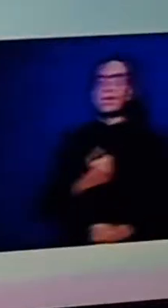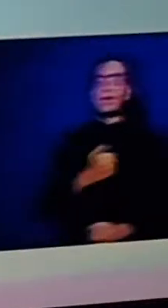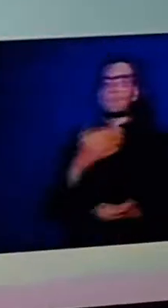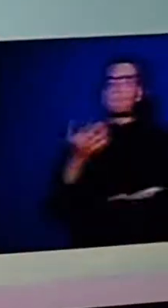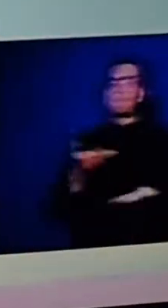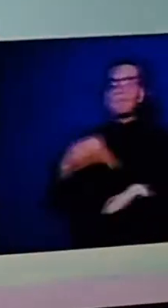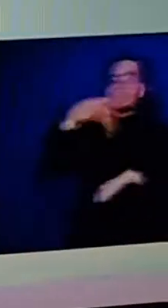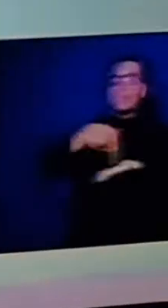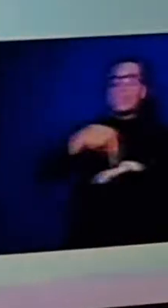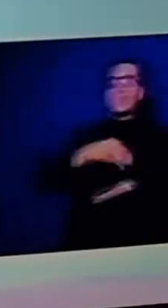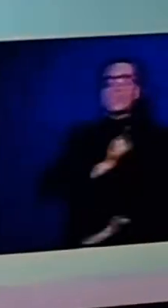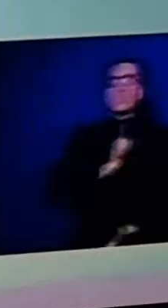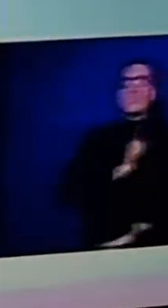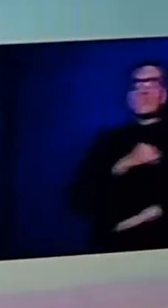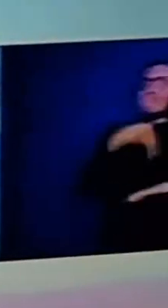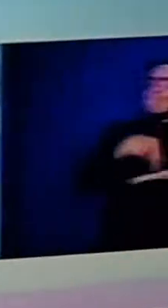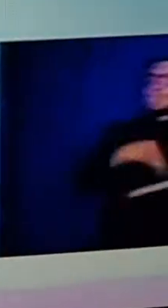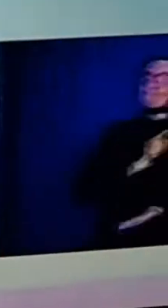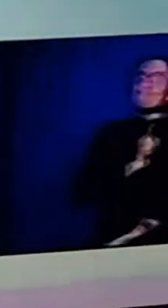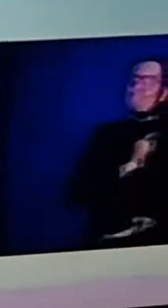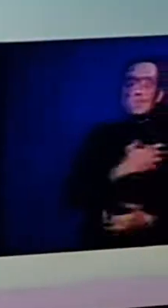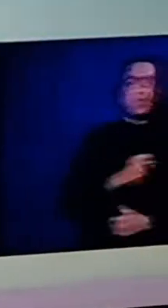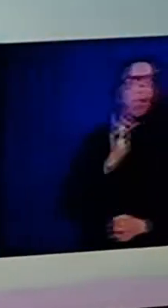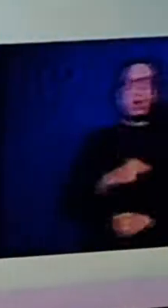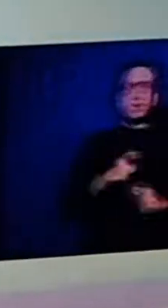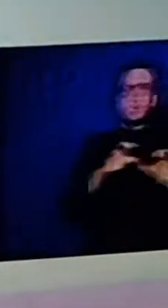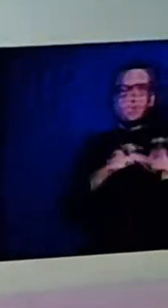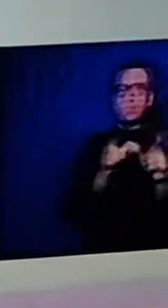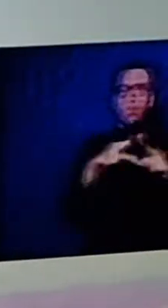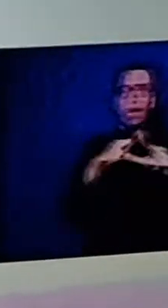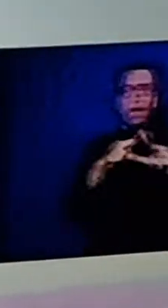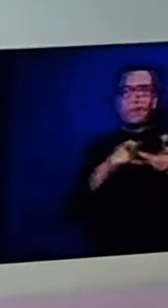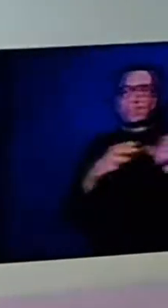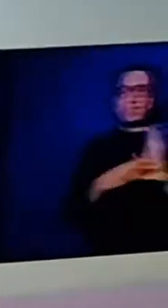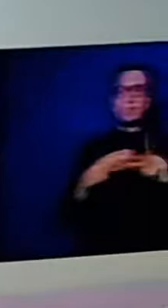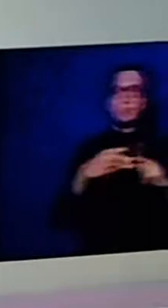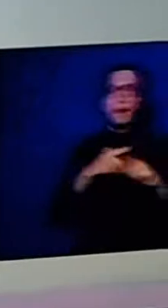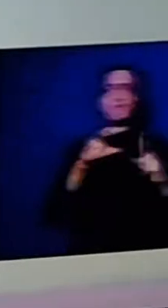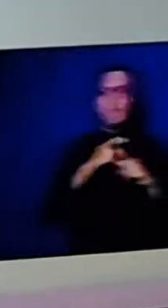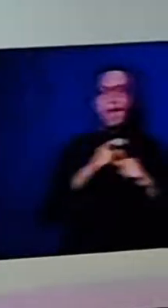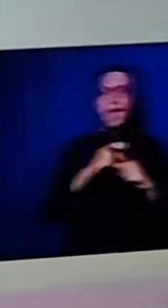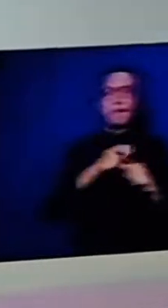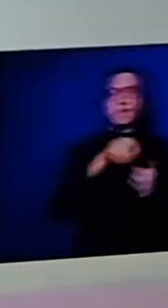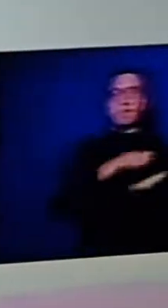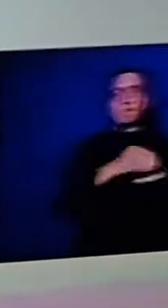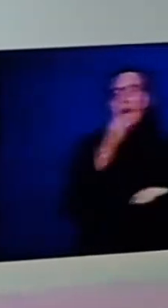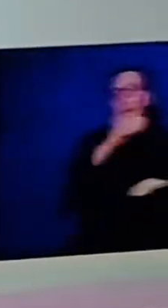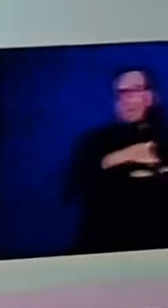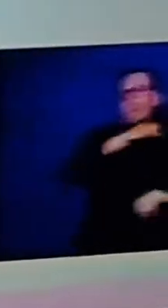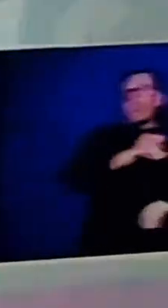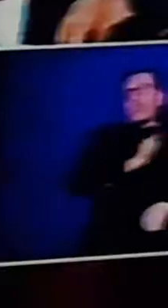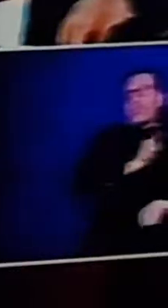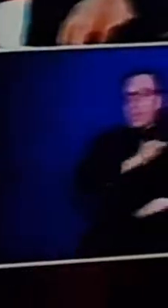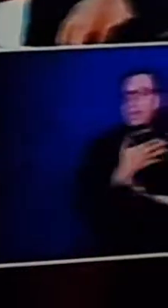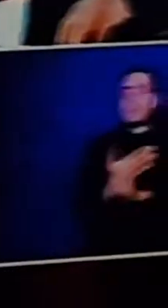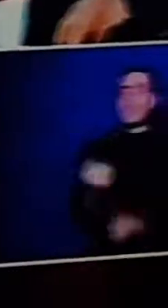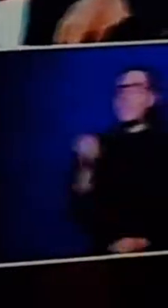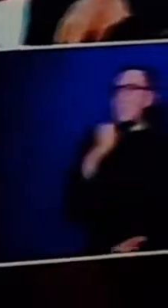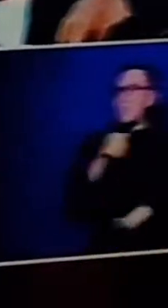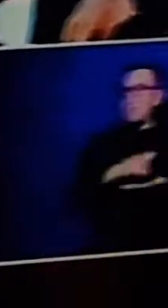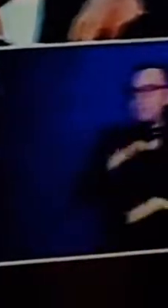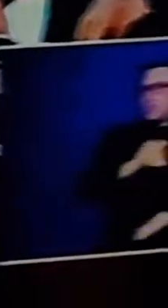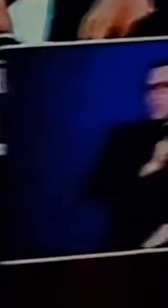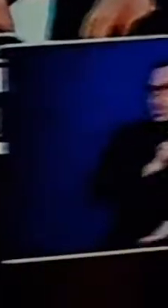kita sendiri. Kita harus swasembada pangan, swasembada energi, swasembada